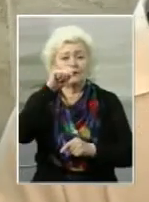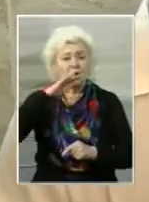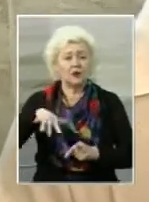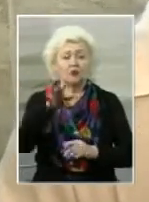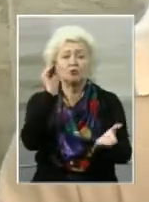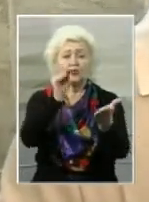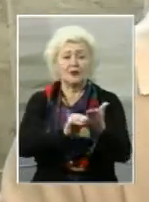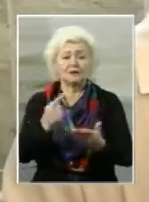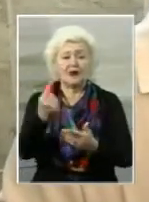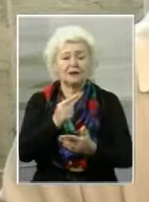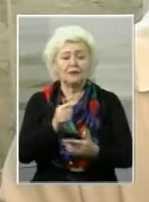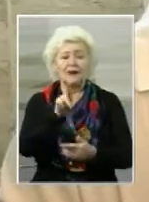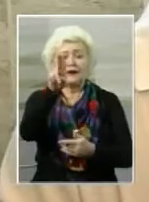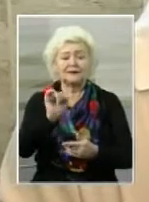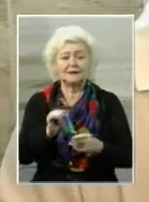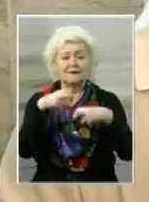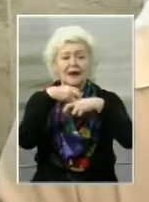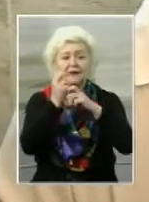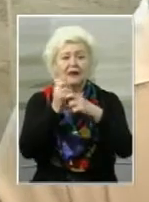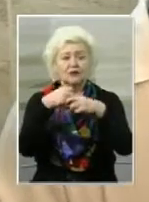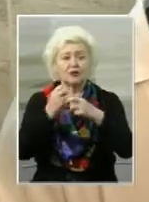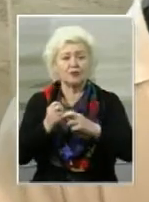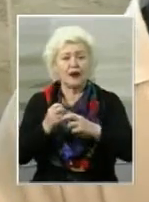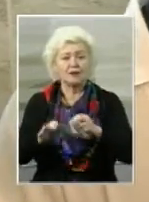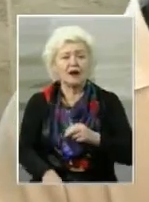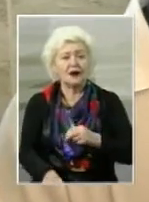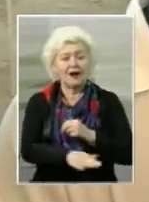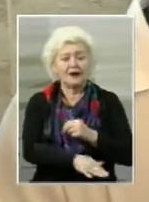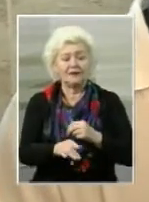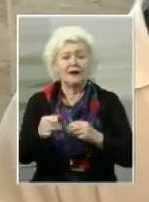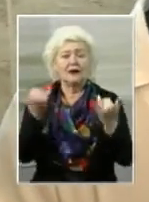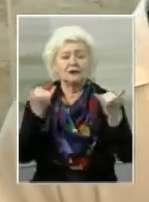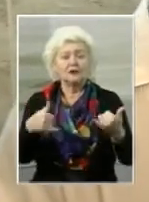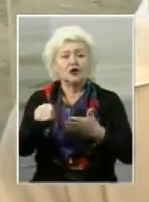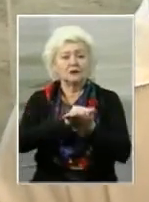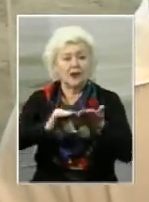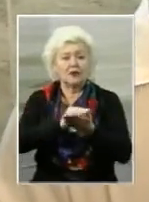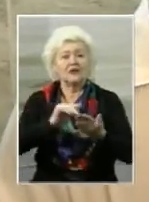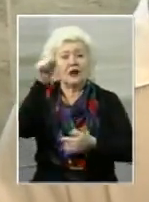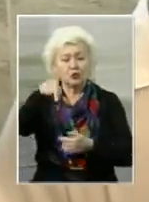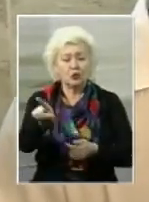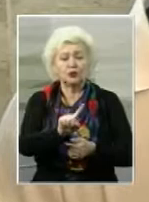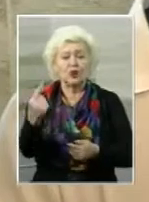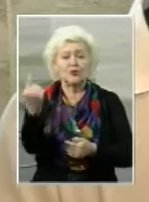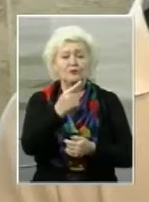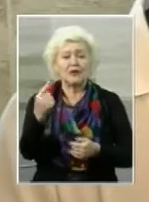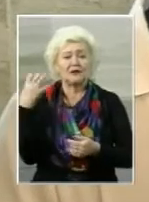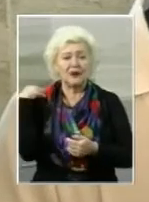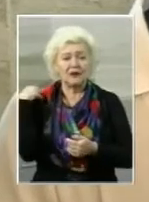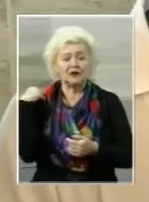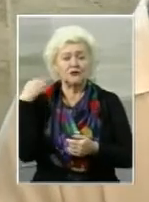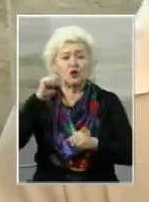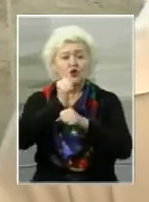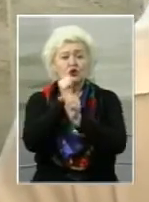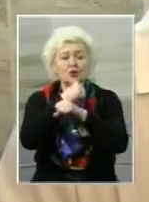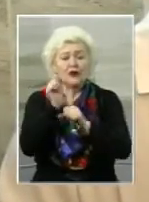поставили первые цементные суставы, тазобедренные колены. Так и сейчас я повторяю о том, что первый плечевой сустав на Украине